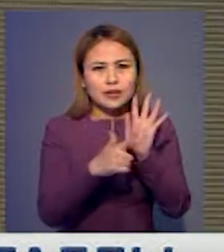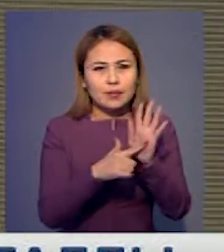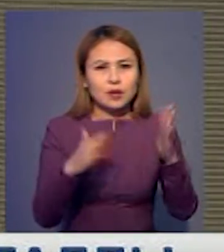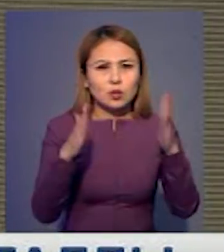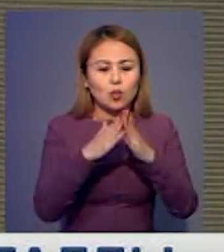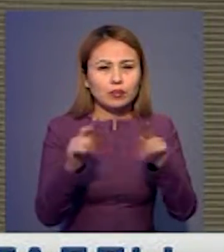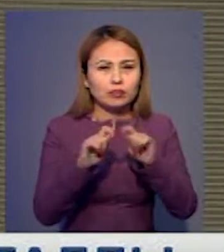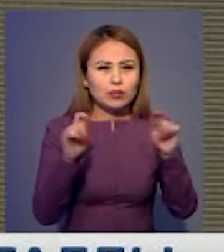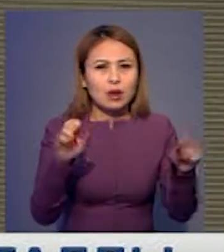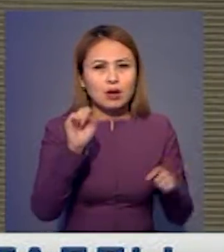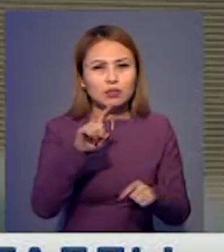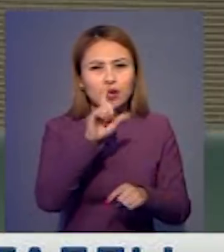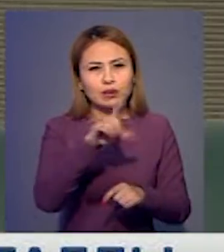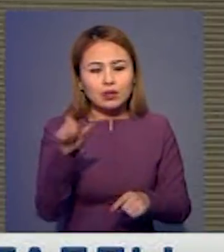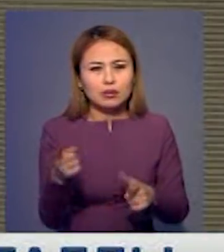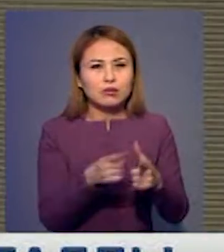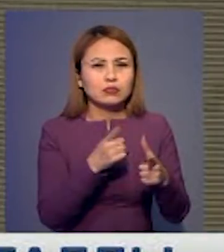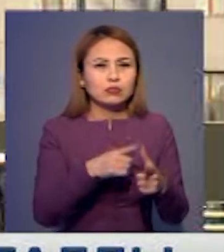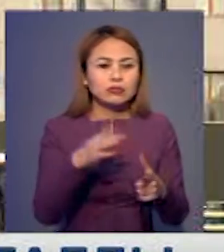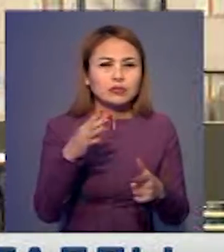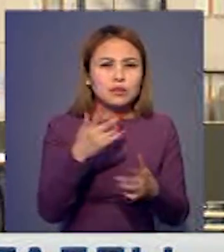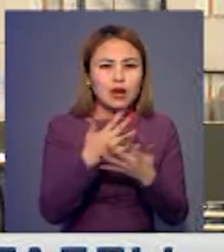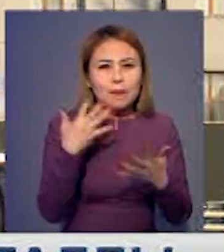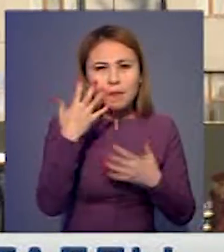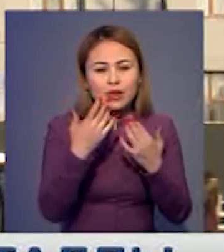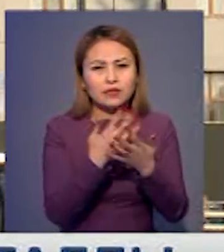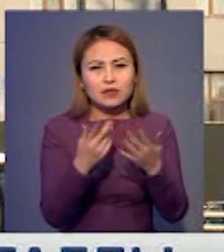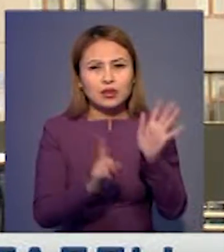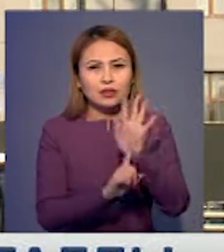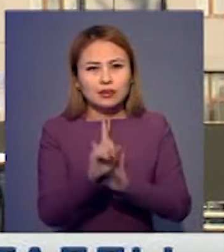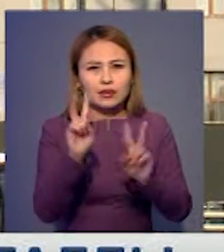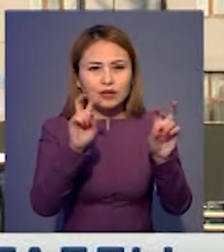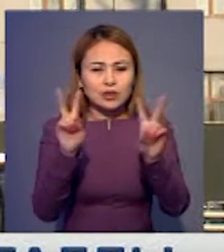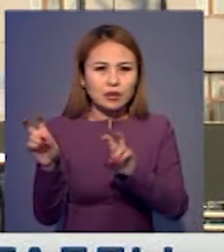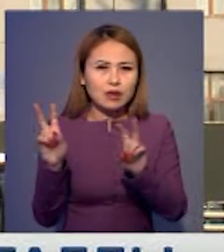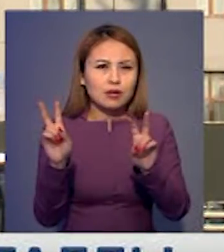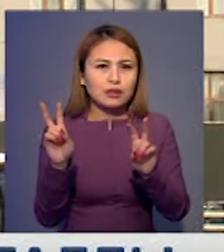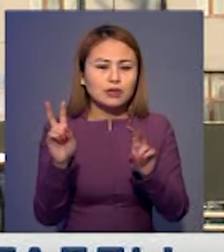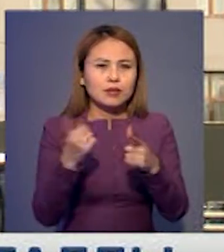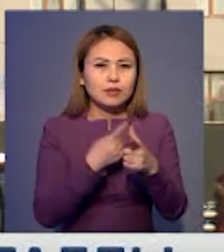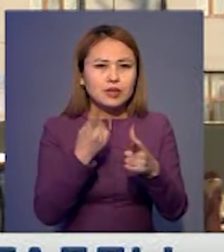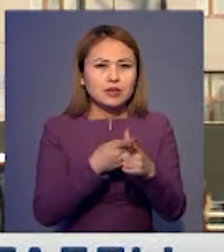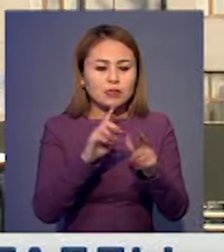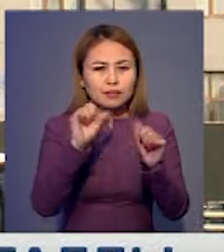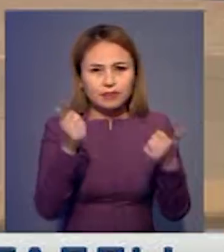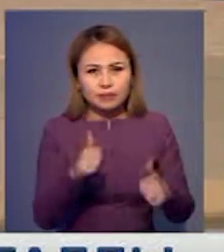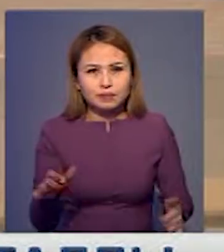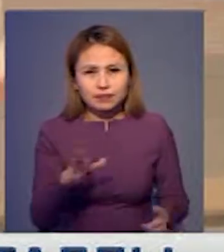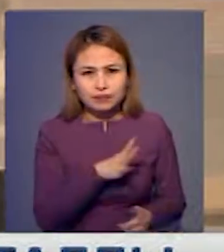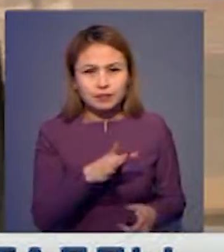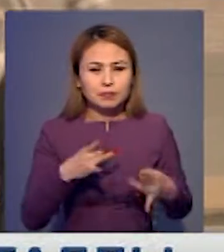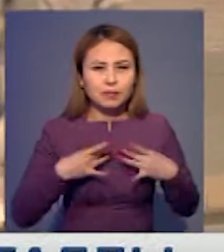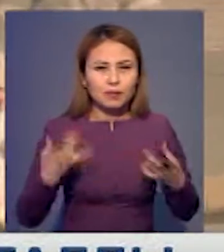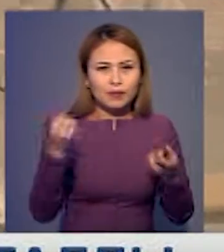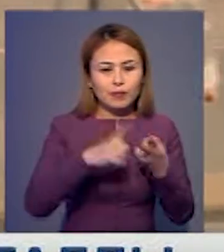Олар алтын адам, алма, қар барысы, қызғалдақ, аң стилі деген атауларға ие болып, тақырыпқа сай безендіріледі.